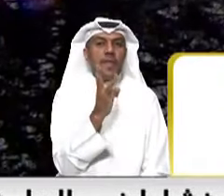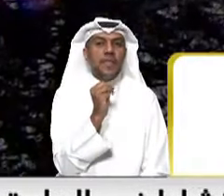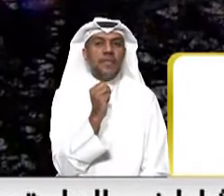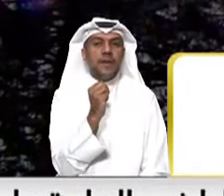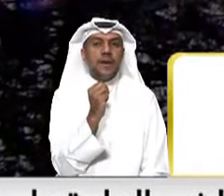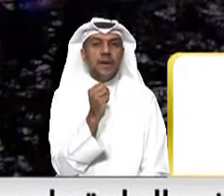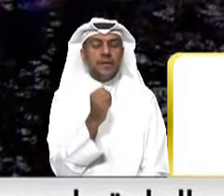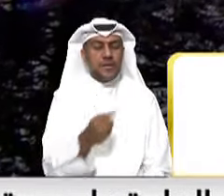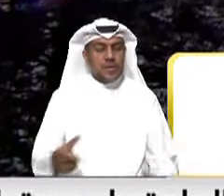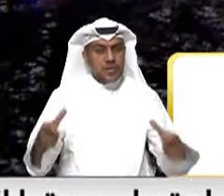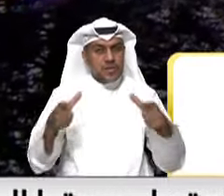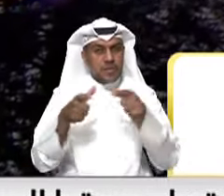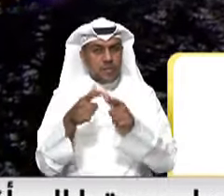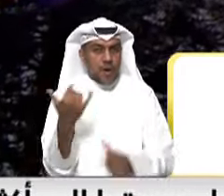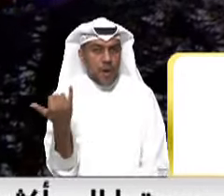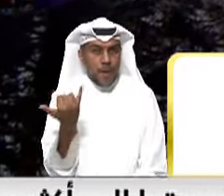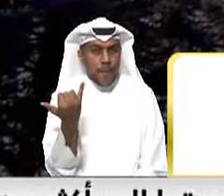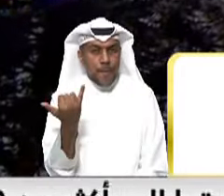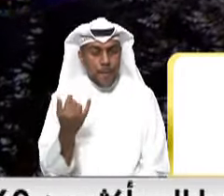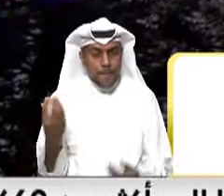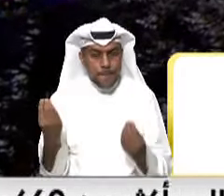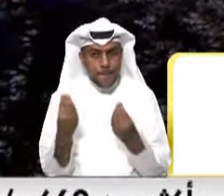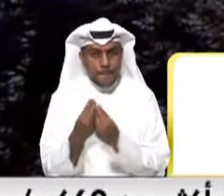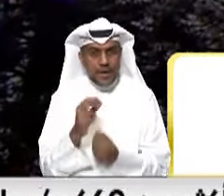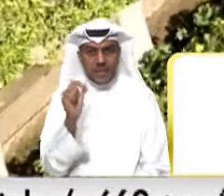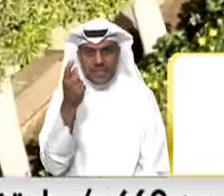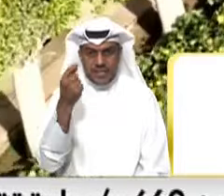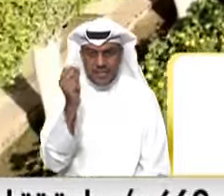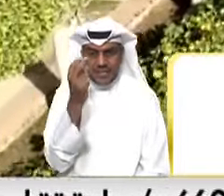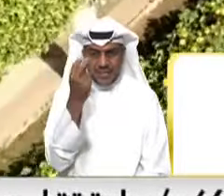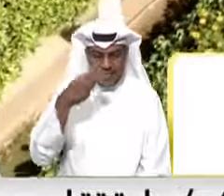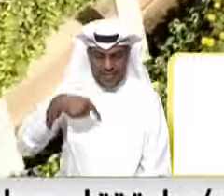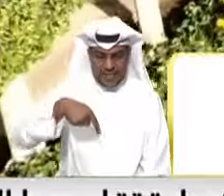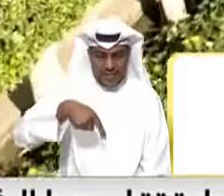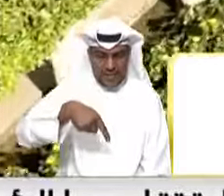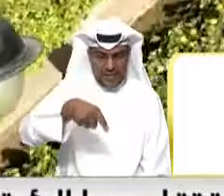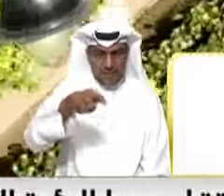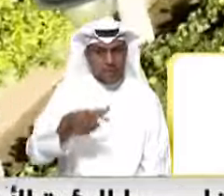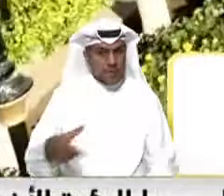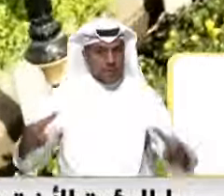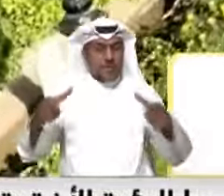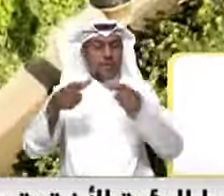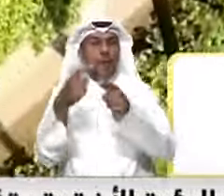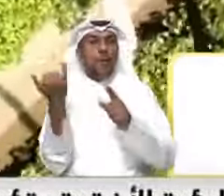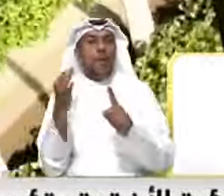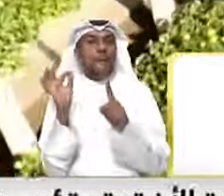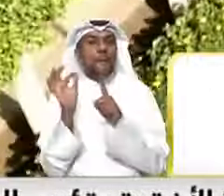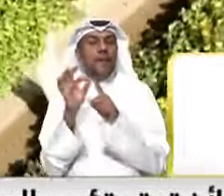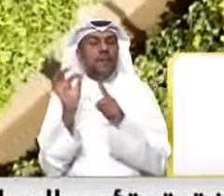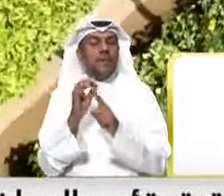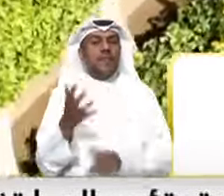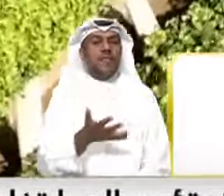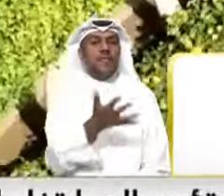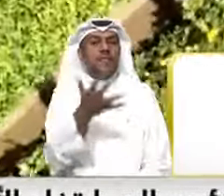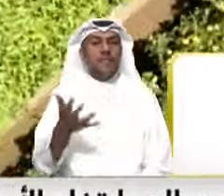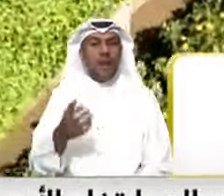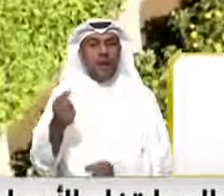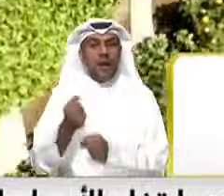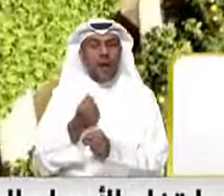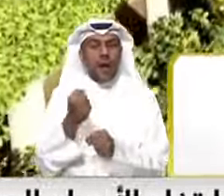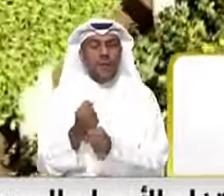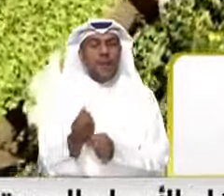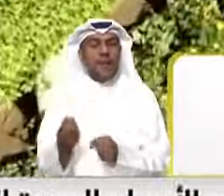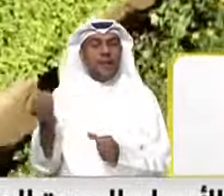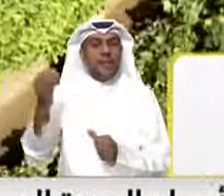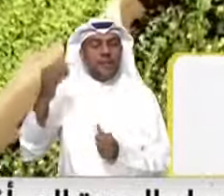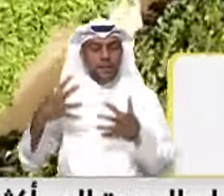للجنة العليا المشتركة خلال الأشهر القليلة القادمة بما يسهم في دفع جهود تعزيز